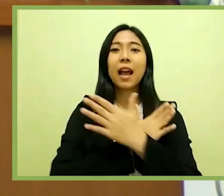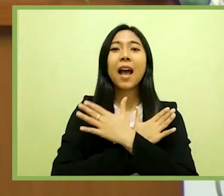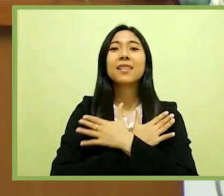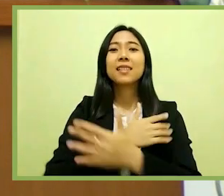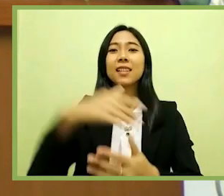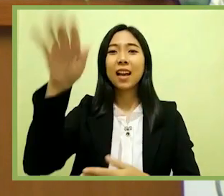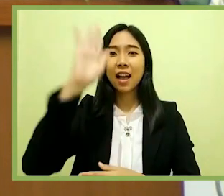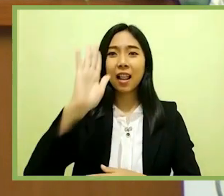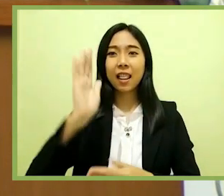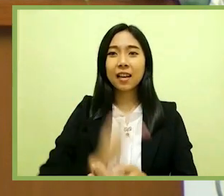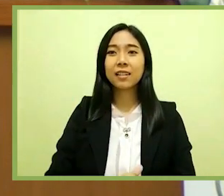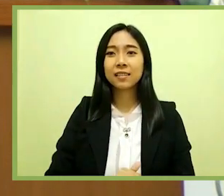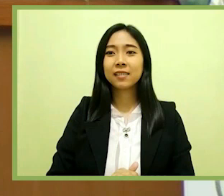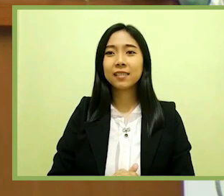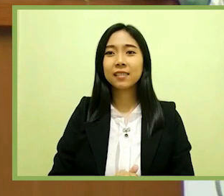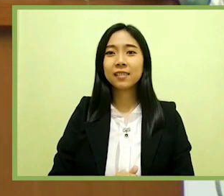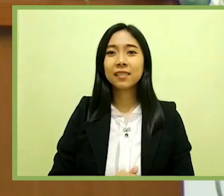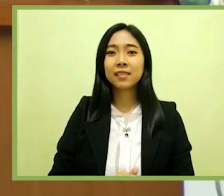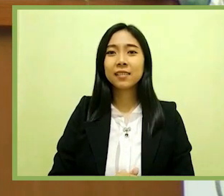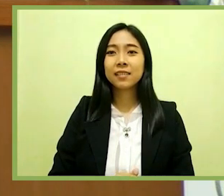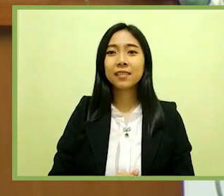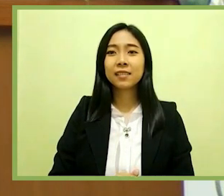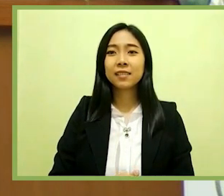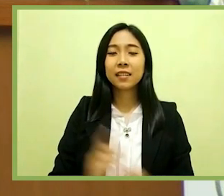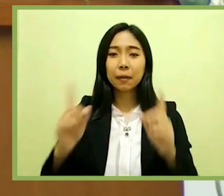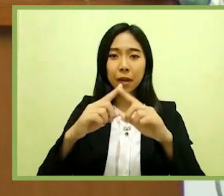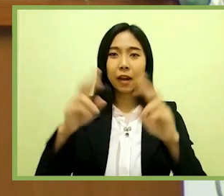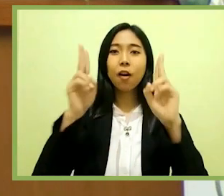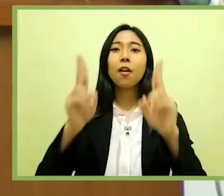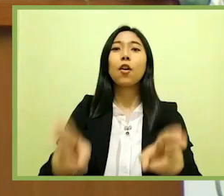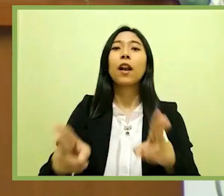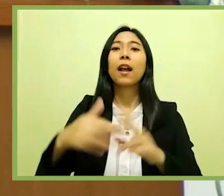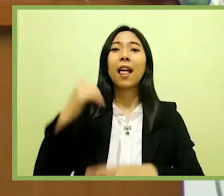kasih itu, penerimaan itu kepada orang lain.